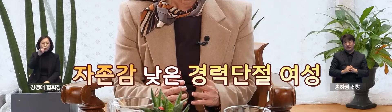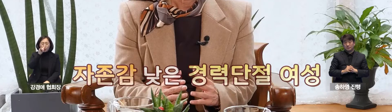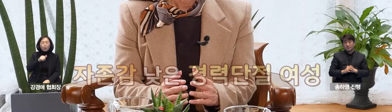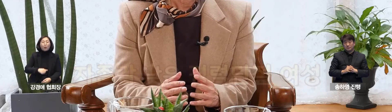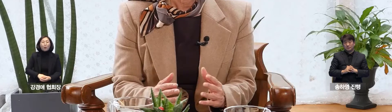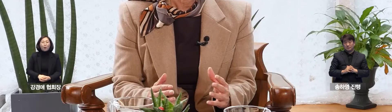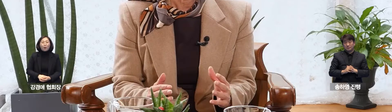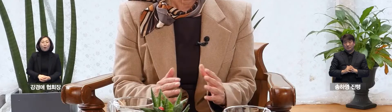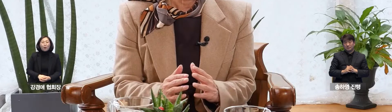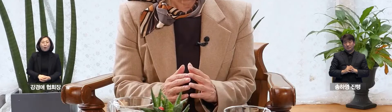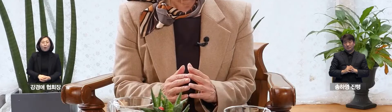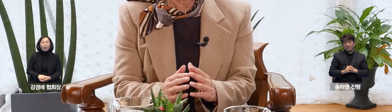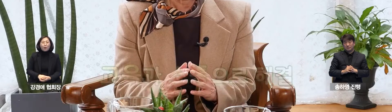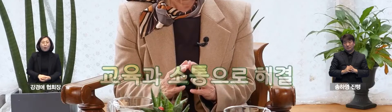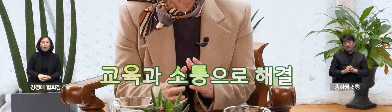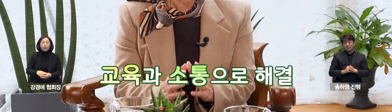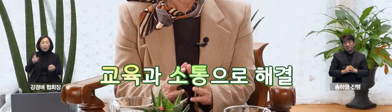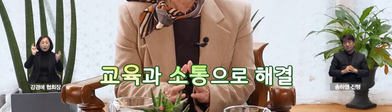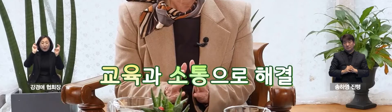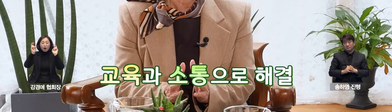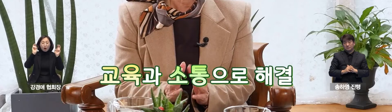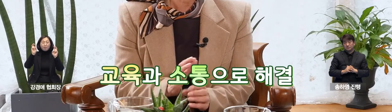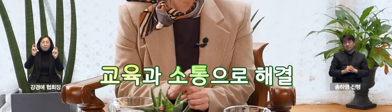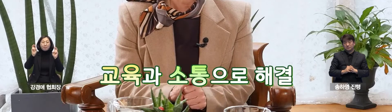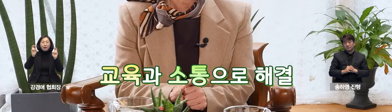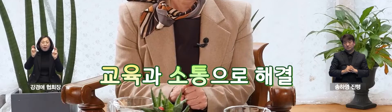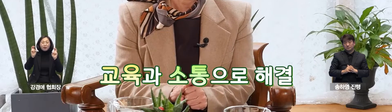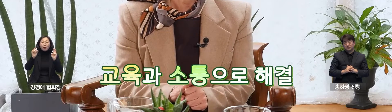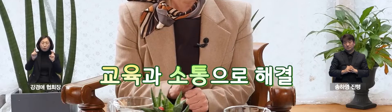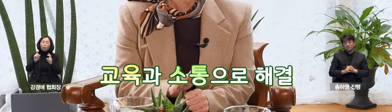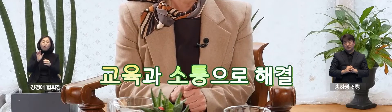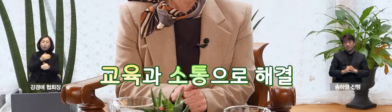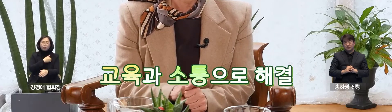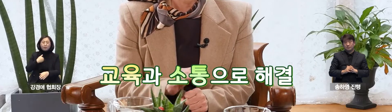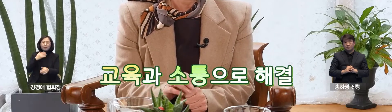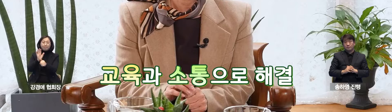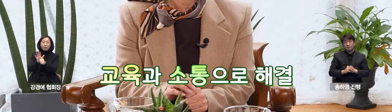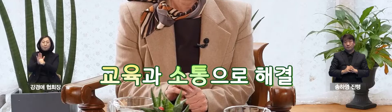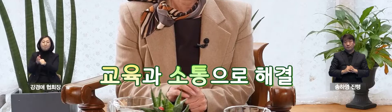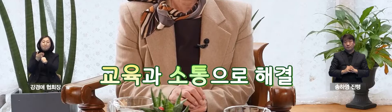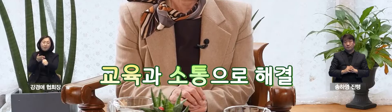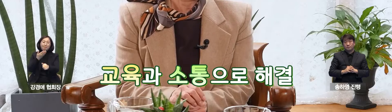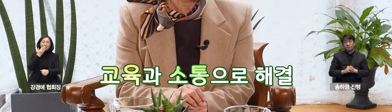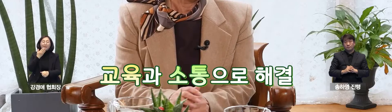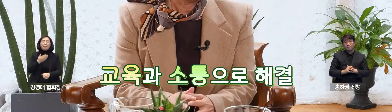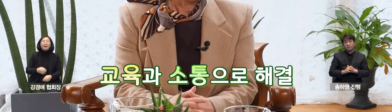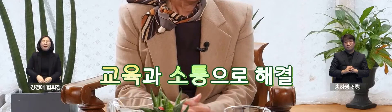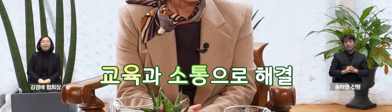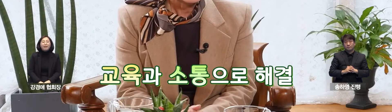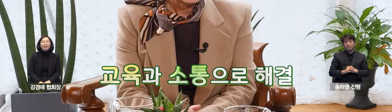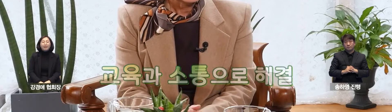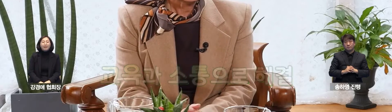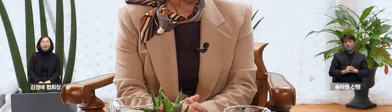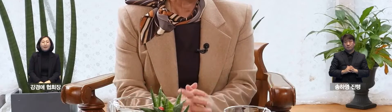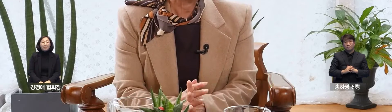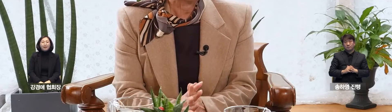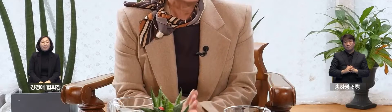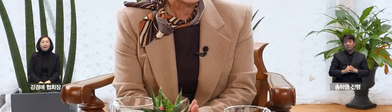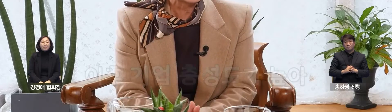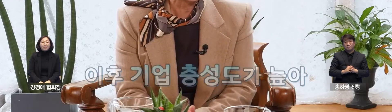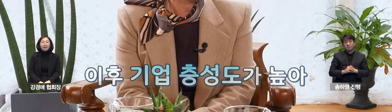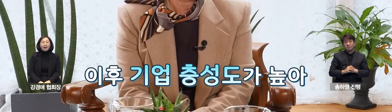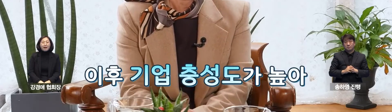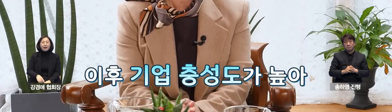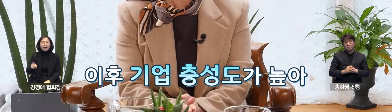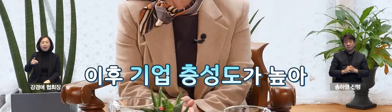교육이나 그다음에 기업에서 어떤 소통의 문제로 해결할 수 있거든요. 조금 천천히 적응된다 뿐이지. 그래서 근데 이런